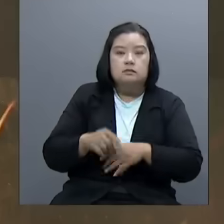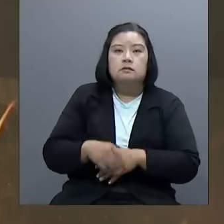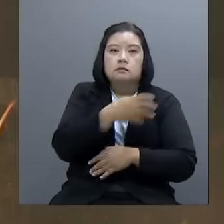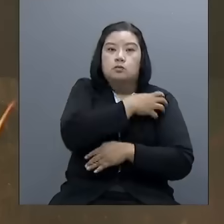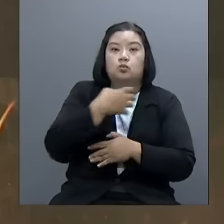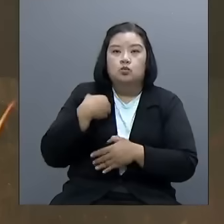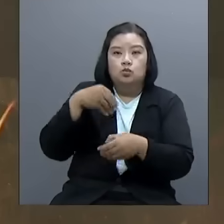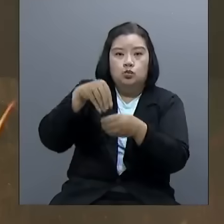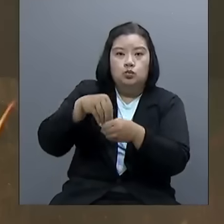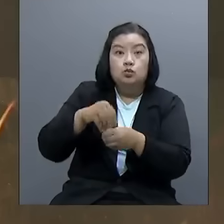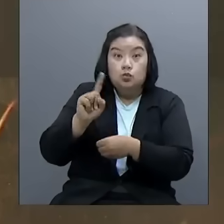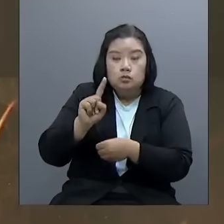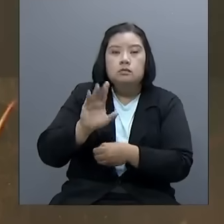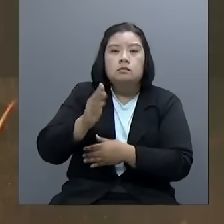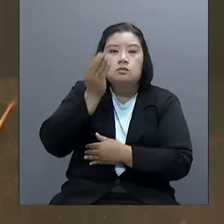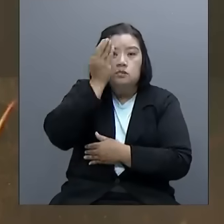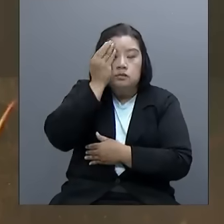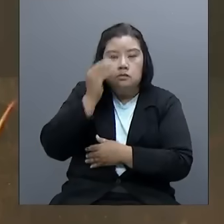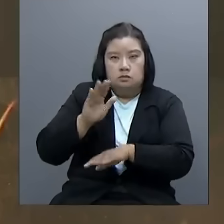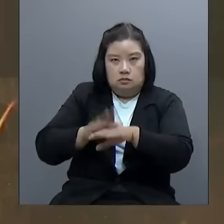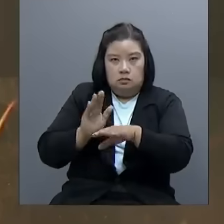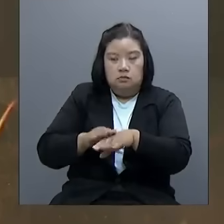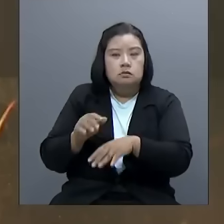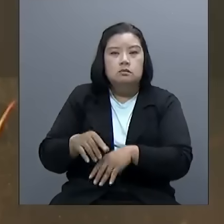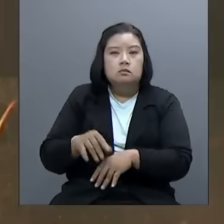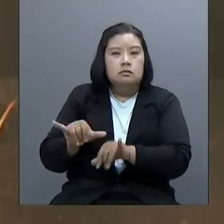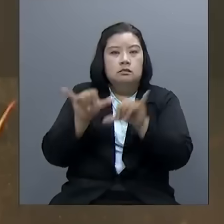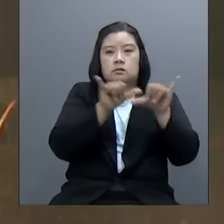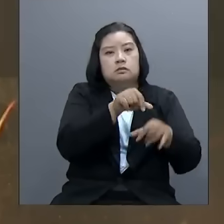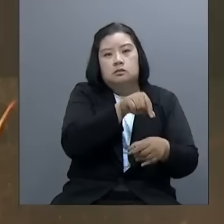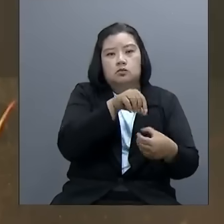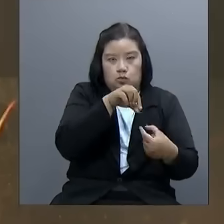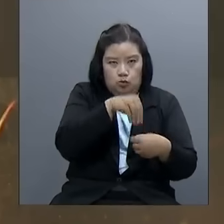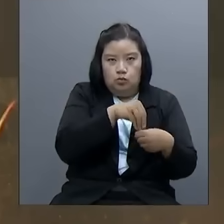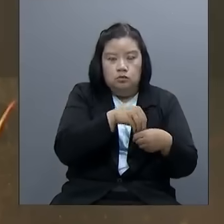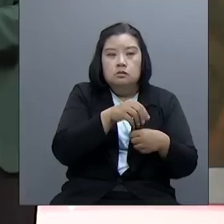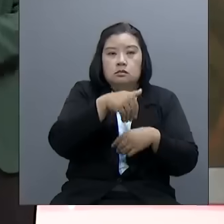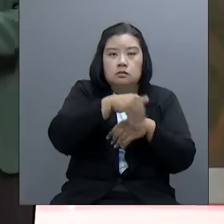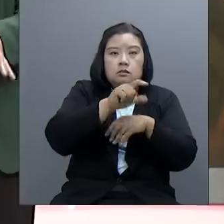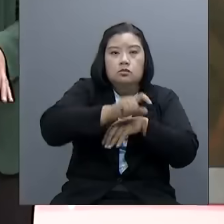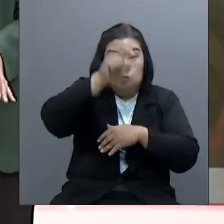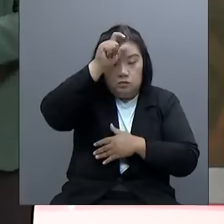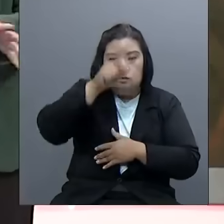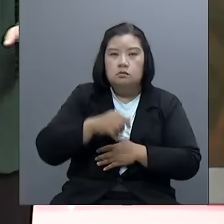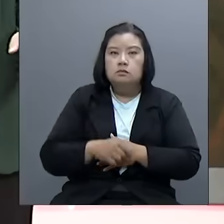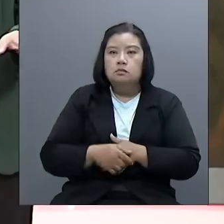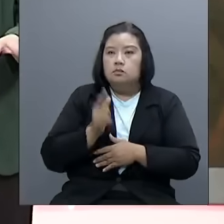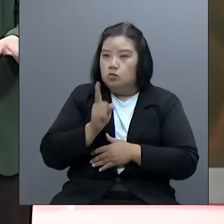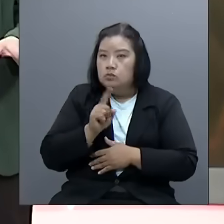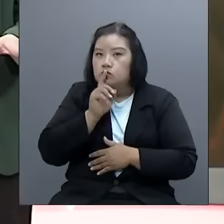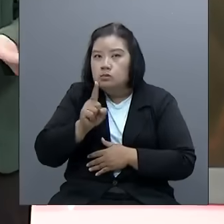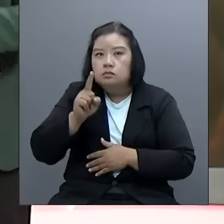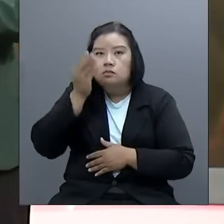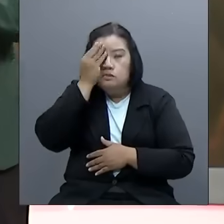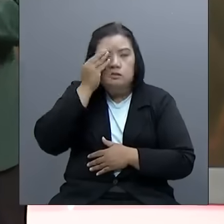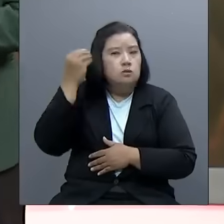ที่ประจำอยู่ในกรุงเทลอาวีฟกลับประเทศนะคะหรืออย่างตุรกีค่ะผู้นำออกมาวิจารณ์แล้วก็โจมตีอิสราเอลแทบไม่เว้น